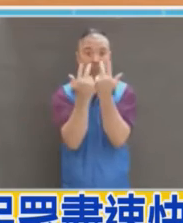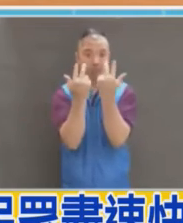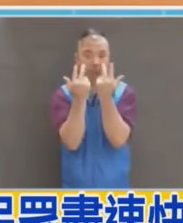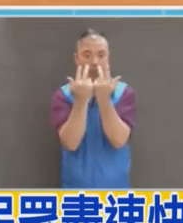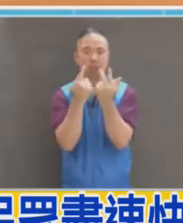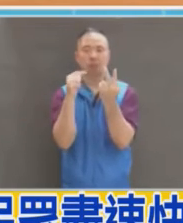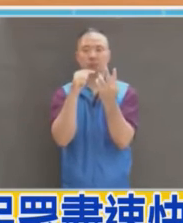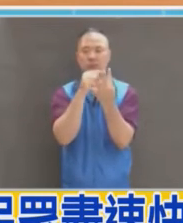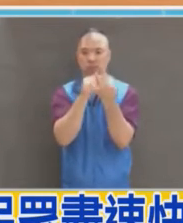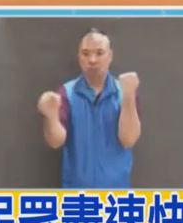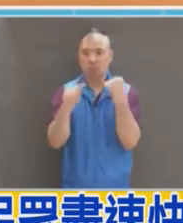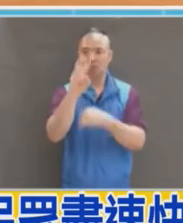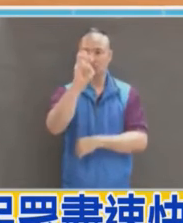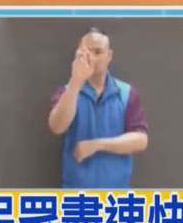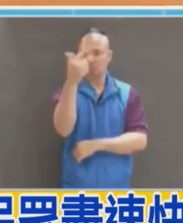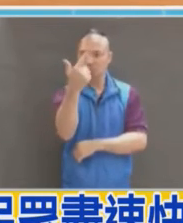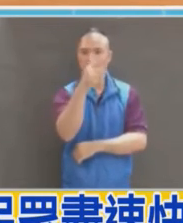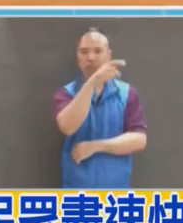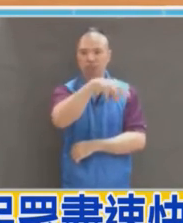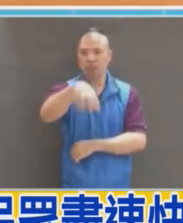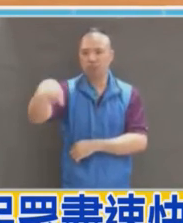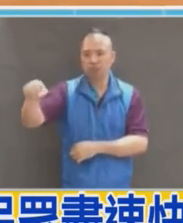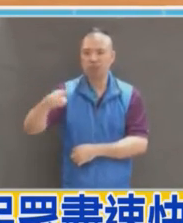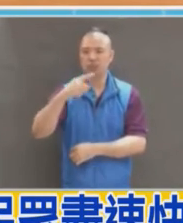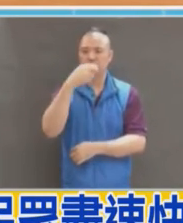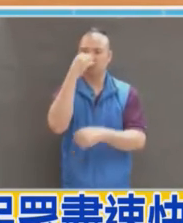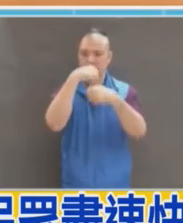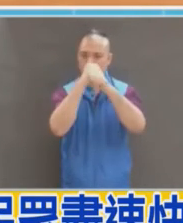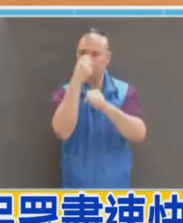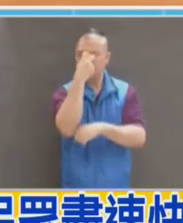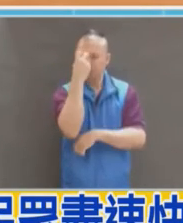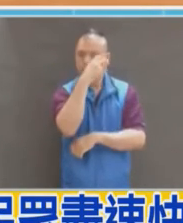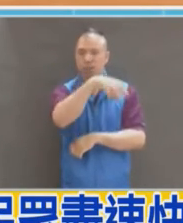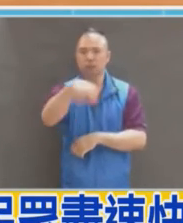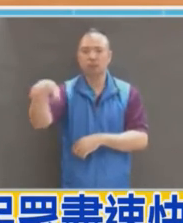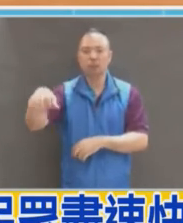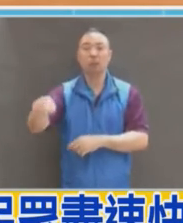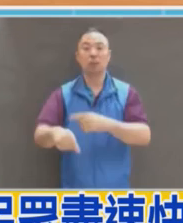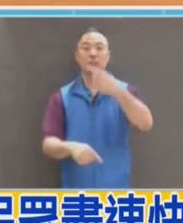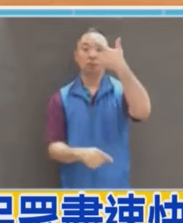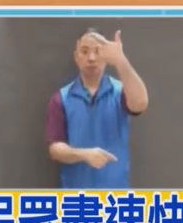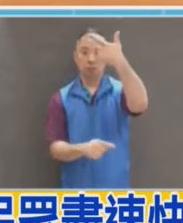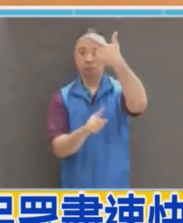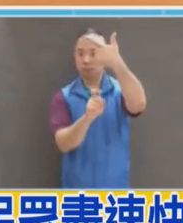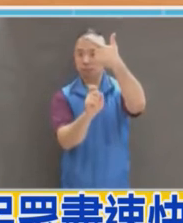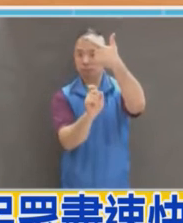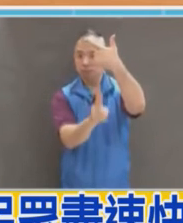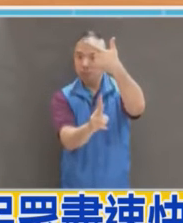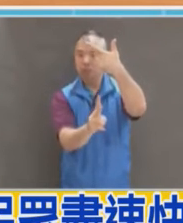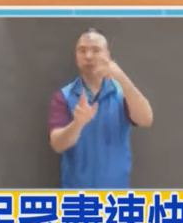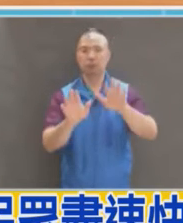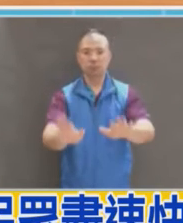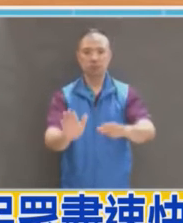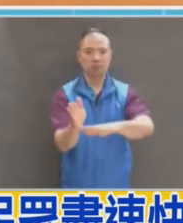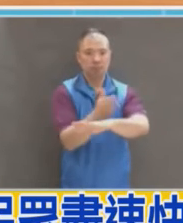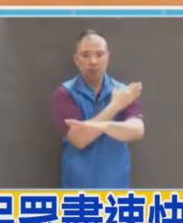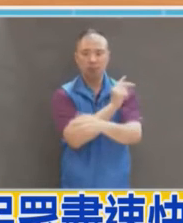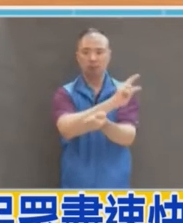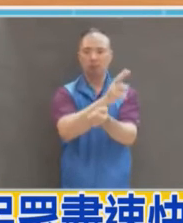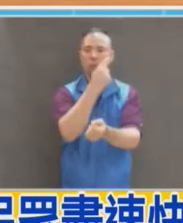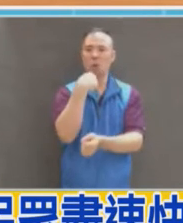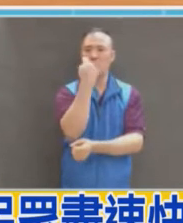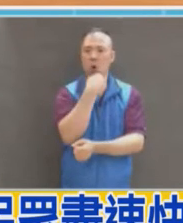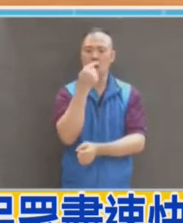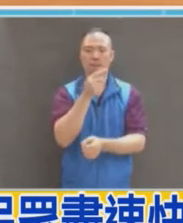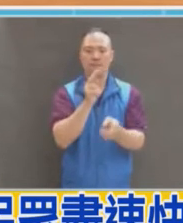友，因为端午假期，那端午假期我特别到新北市的交